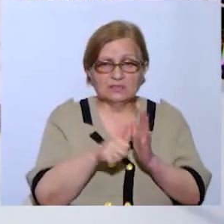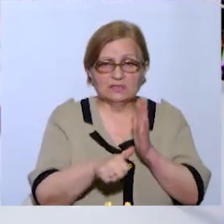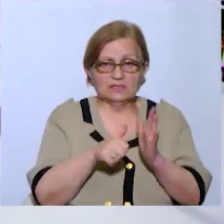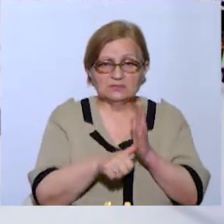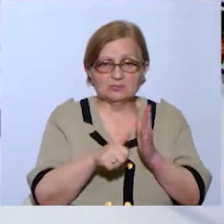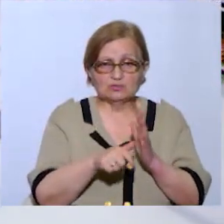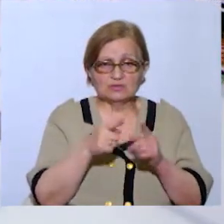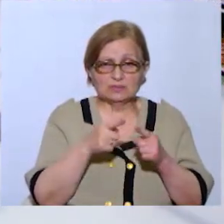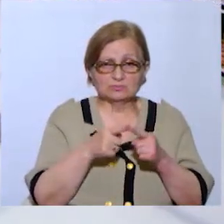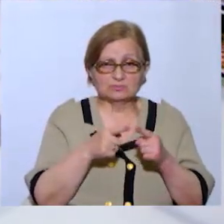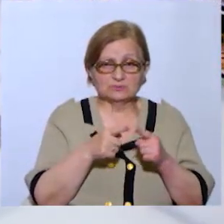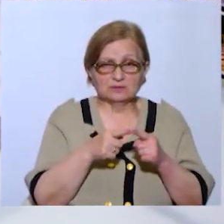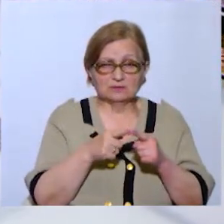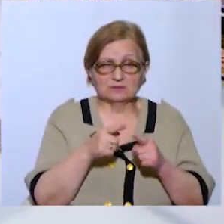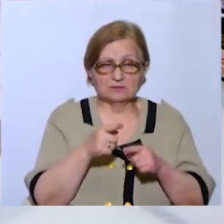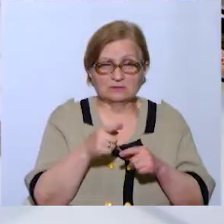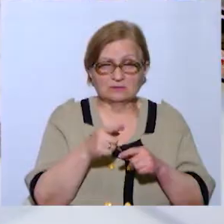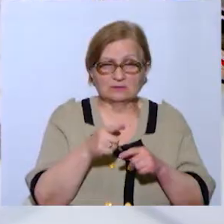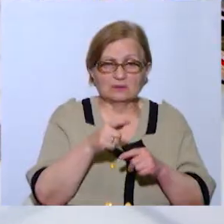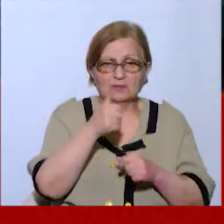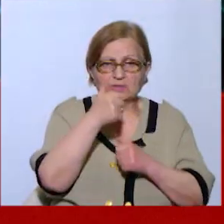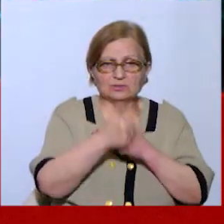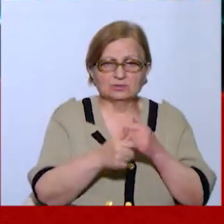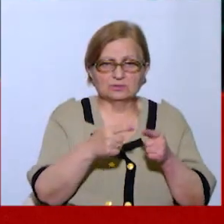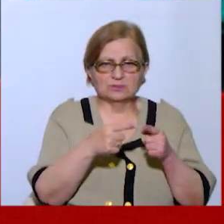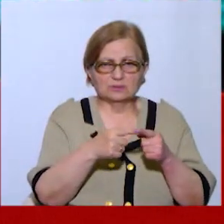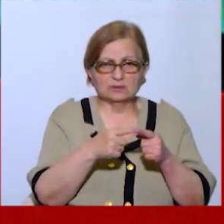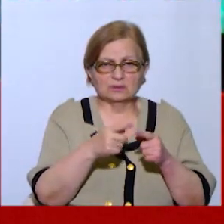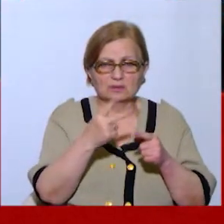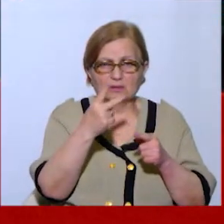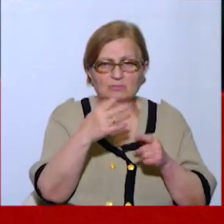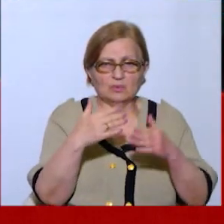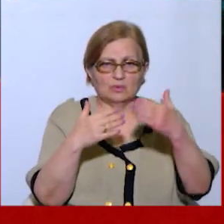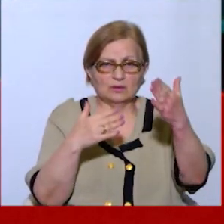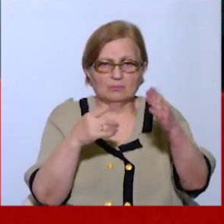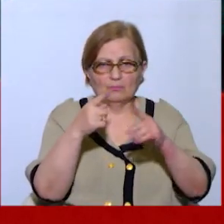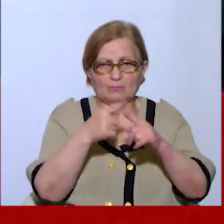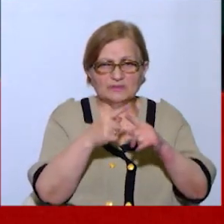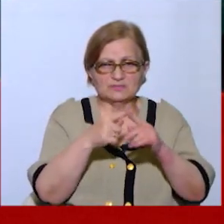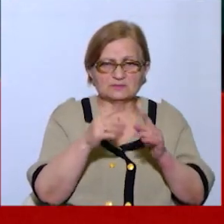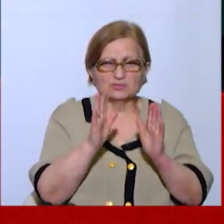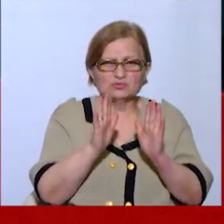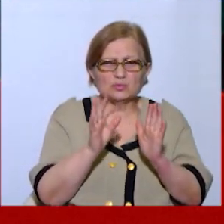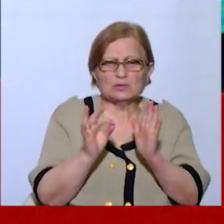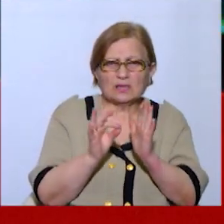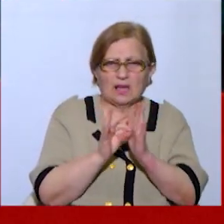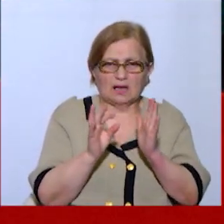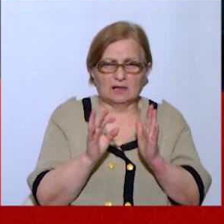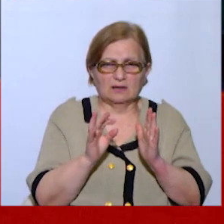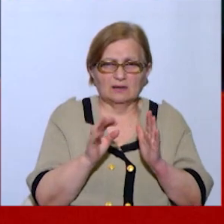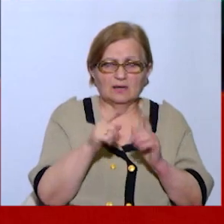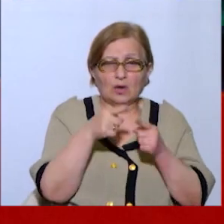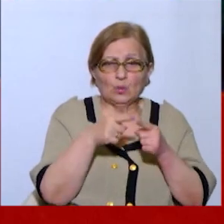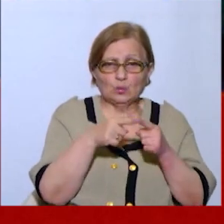60°-იანი კუთხე, დიდი წრეწირის ქუცენტრი მდებარეობს ერთ-ერთ გვერდზე და მეორე გვერდს ეხება B წერტილში და აი ეს პატარა წრეწირი